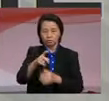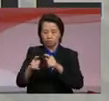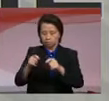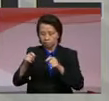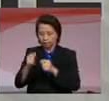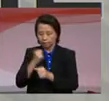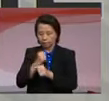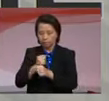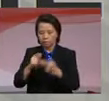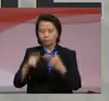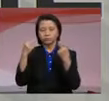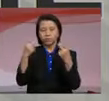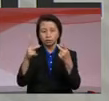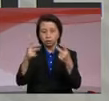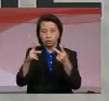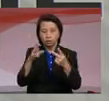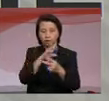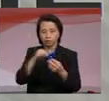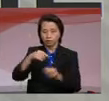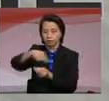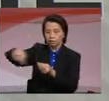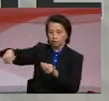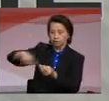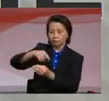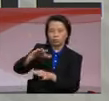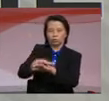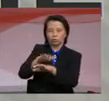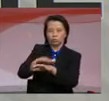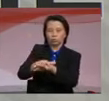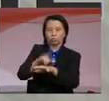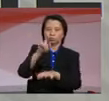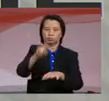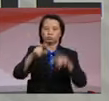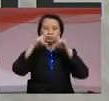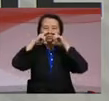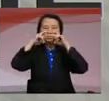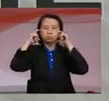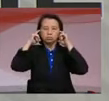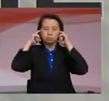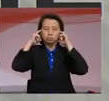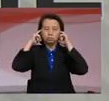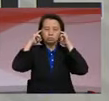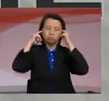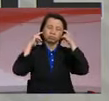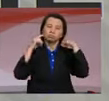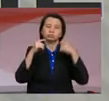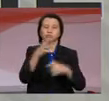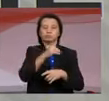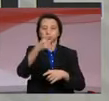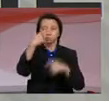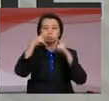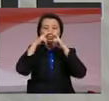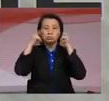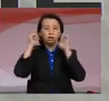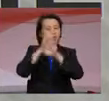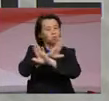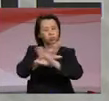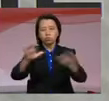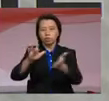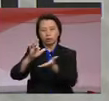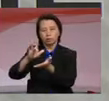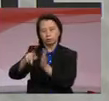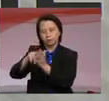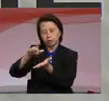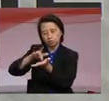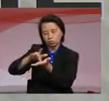kerja, kedai runcit dan persekitaran yang sesak. Untuk pelitup separuh muka bukan perubatan, non-medical